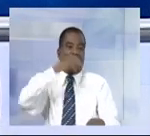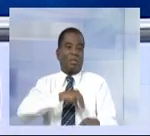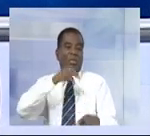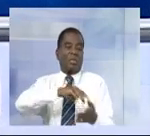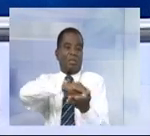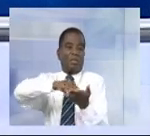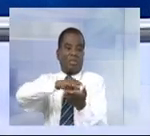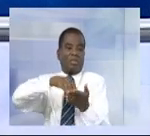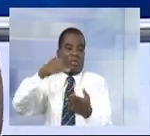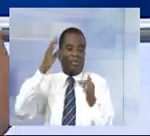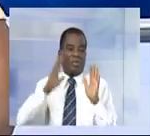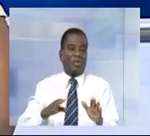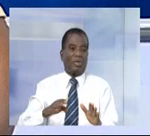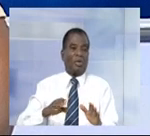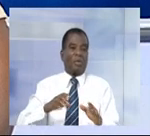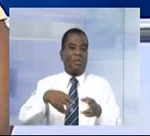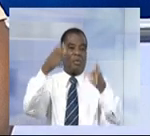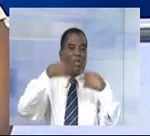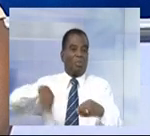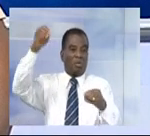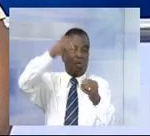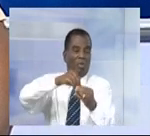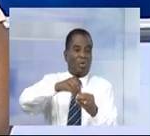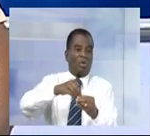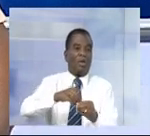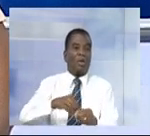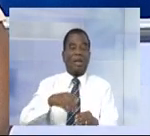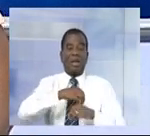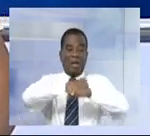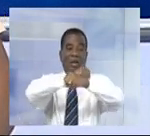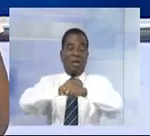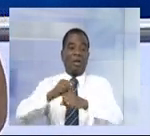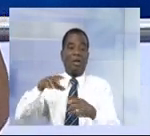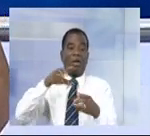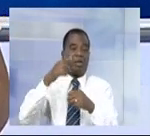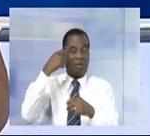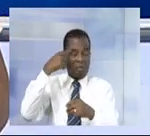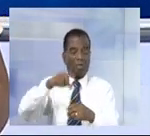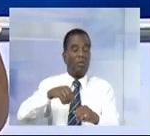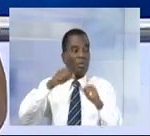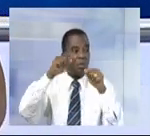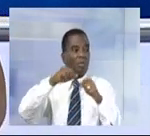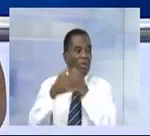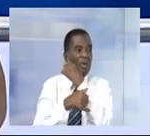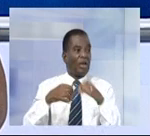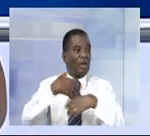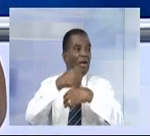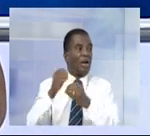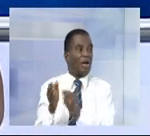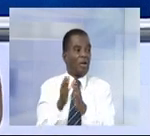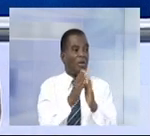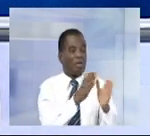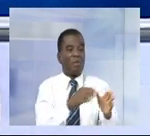français, cubains et égyptiens venus en renfort. Le protocole de l'OMS suivi à la lettre. Le pays a mis en place un